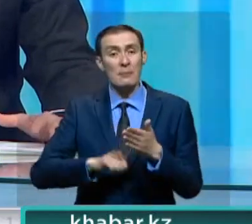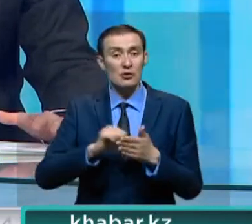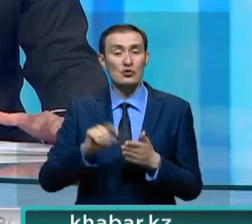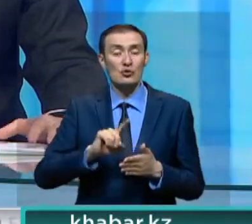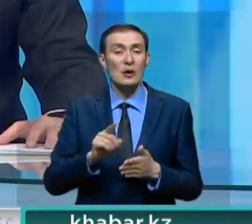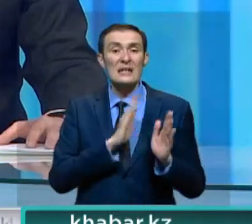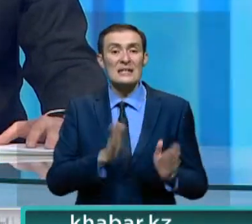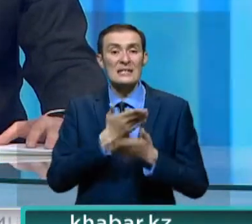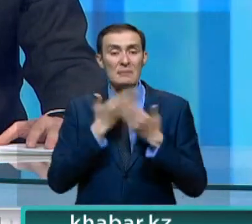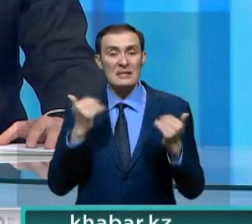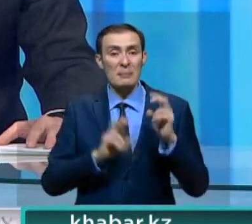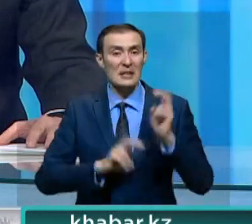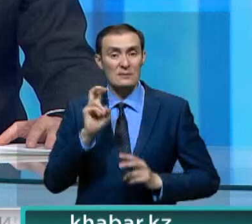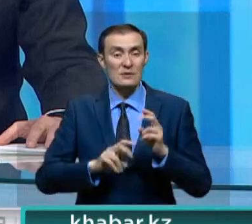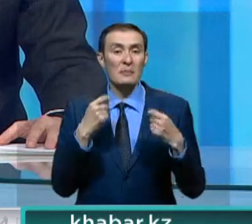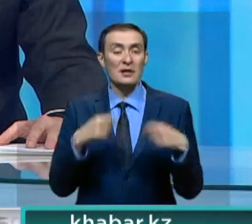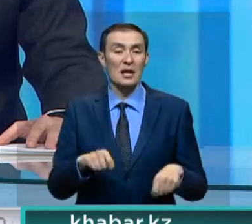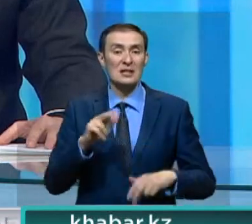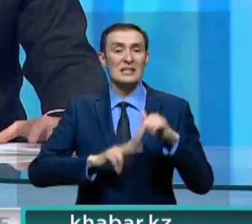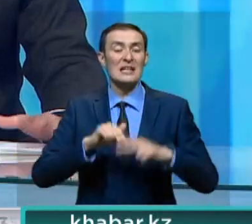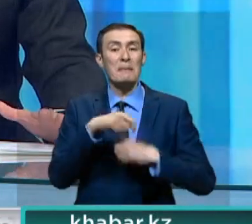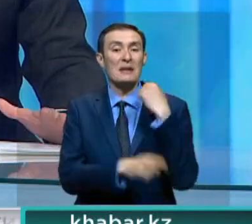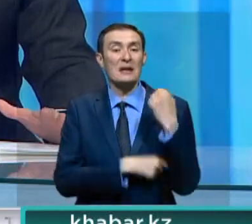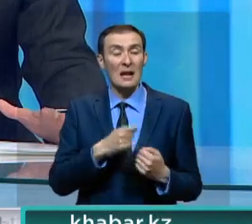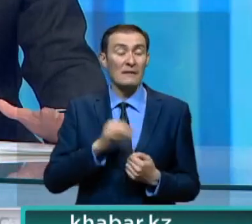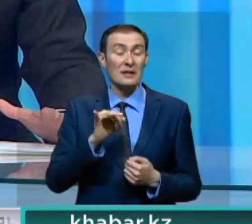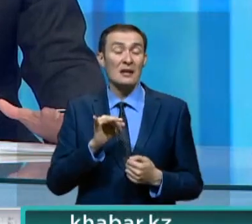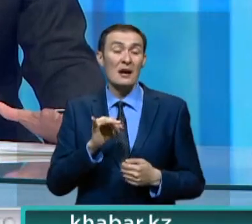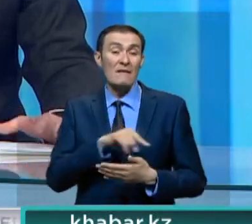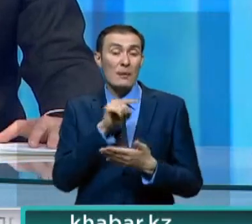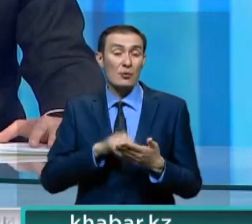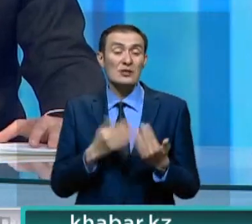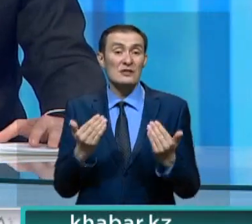с нестабильностью в производстве и продаже строительных материалов. И здесь дело даже